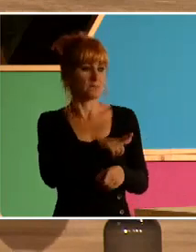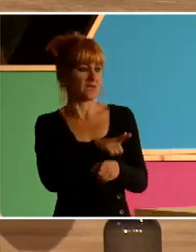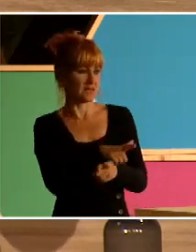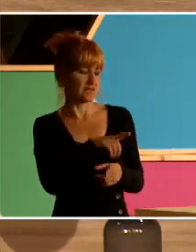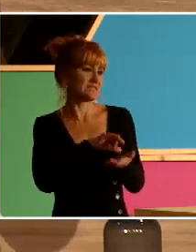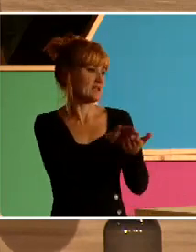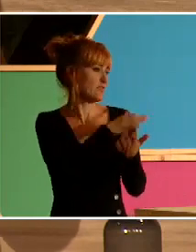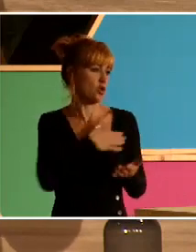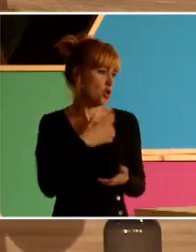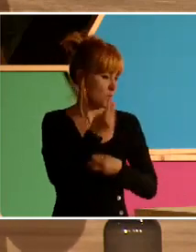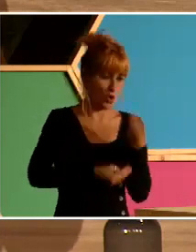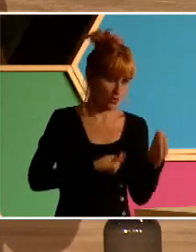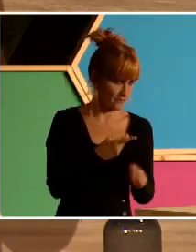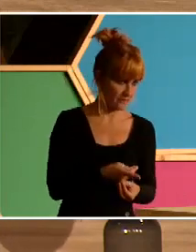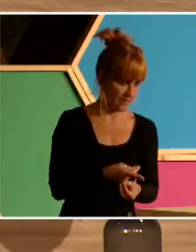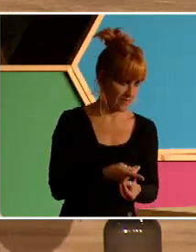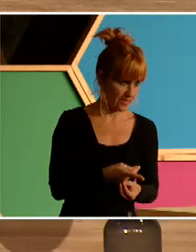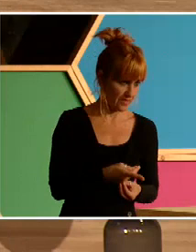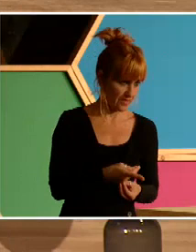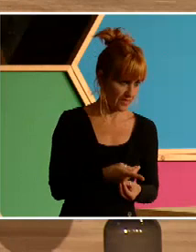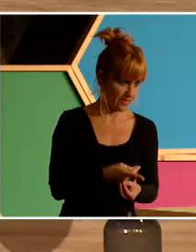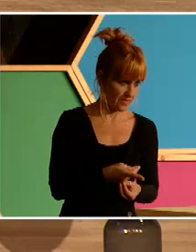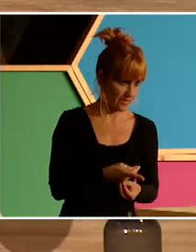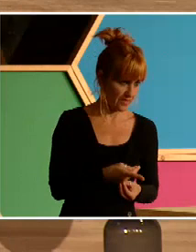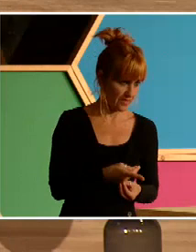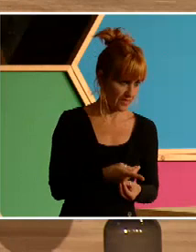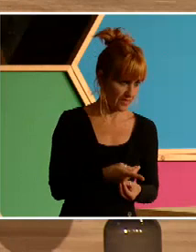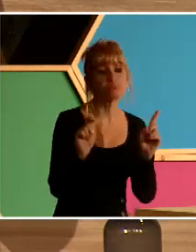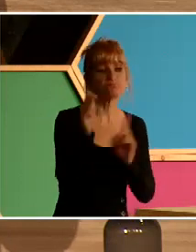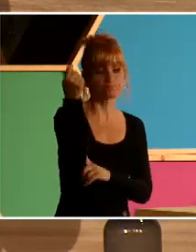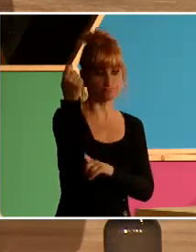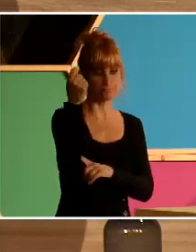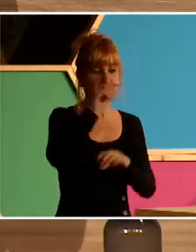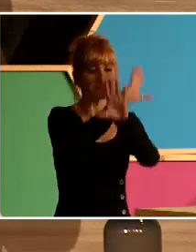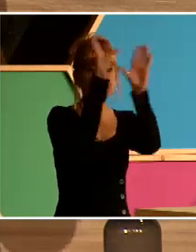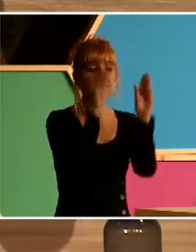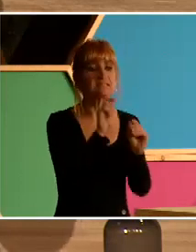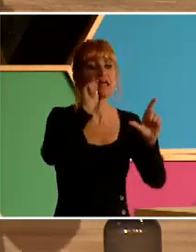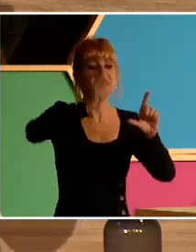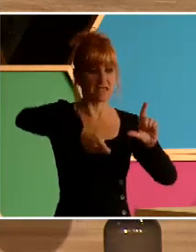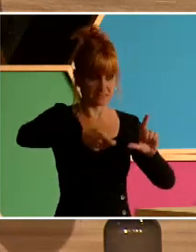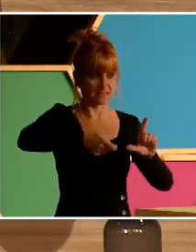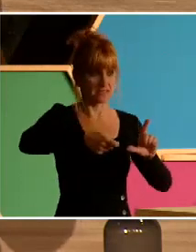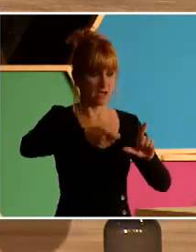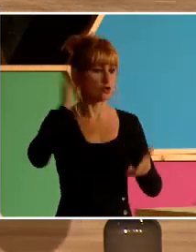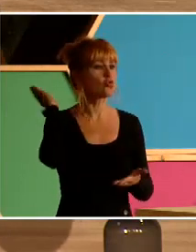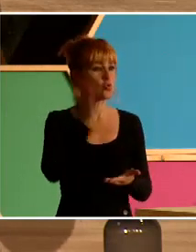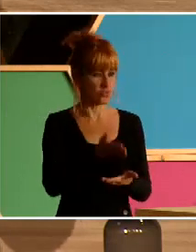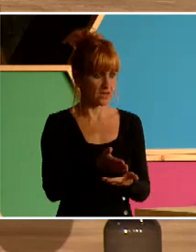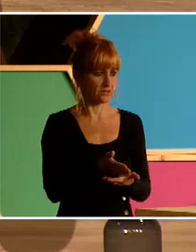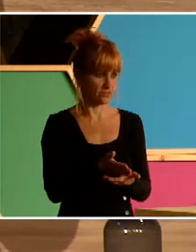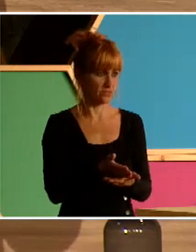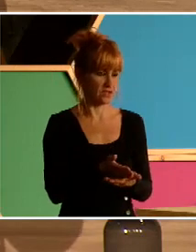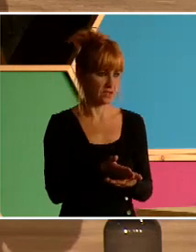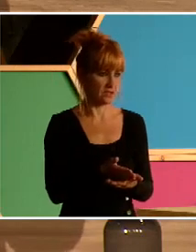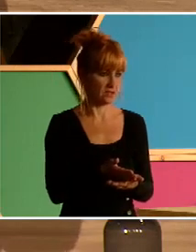finalment hi ha una sentència condemnatòria, esperem que no, però si hi és, per un d'aquests delictes, i per tant s'haurà